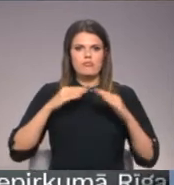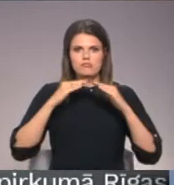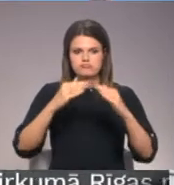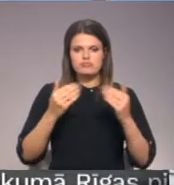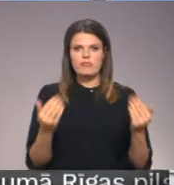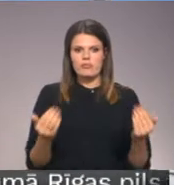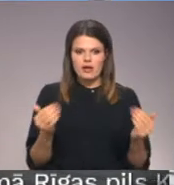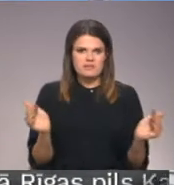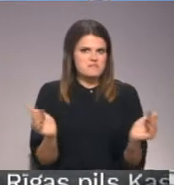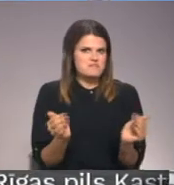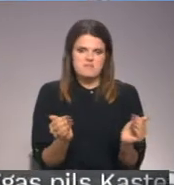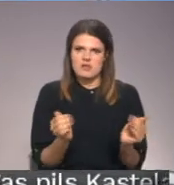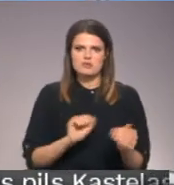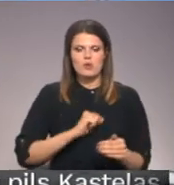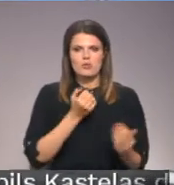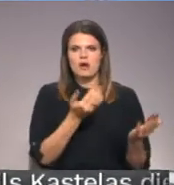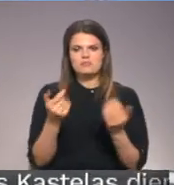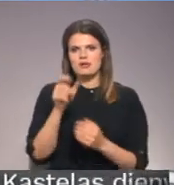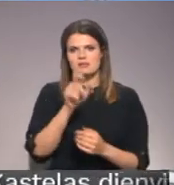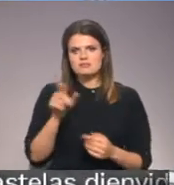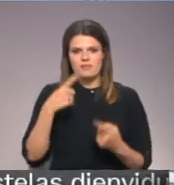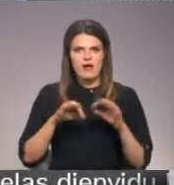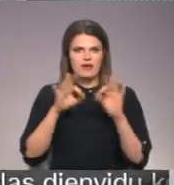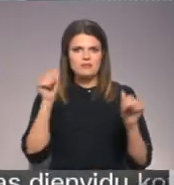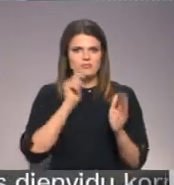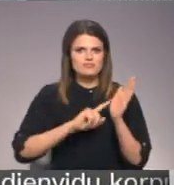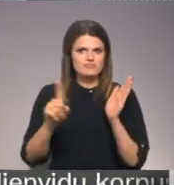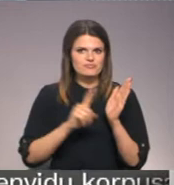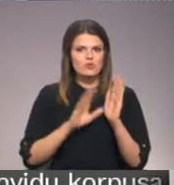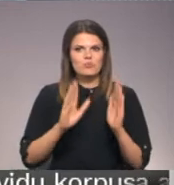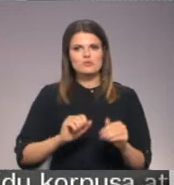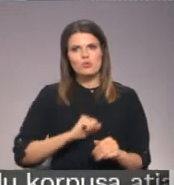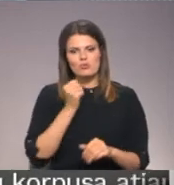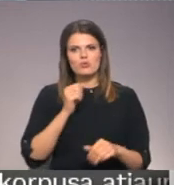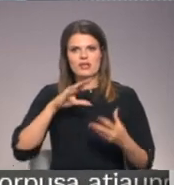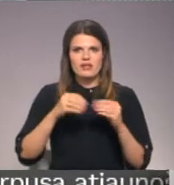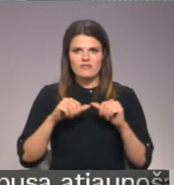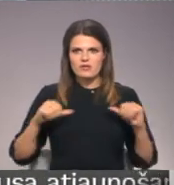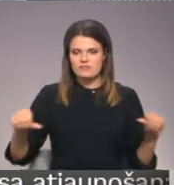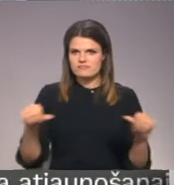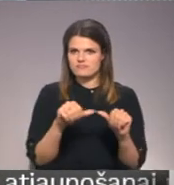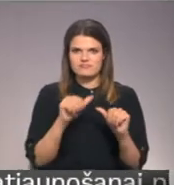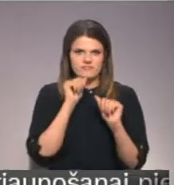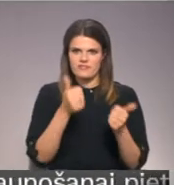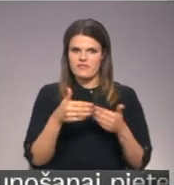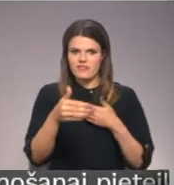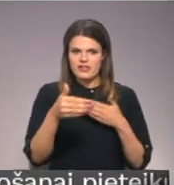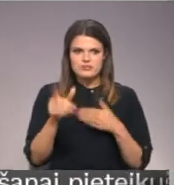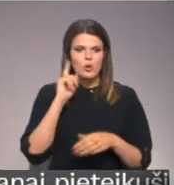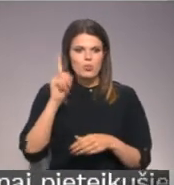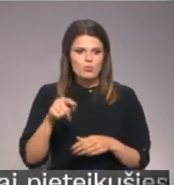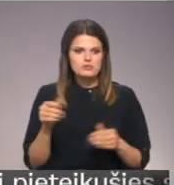jo pašreizējais ir par mazu, kas atsākoties regulāriem lidojumiem apgrūtinās valdības noteikto ierobežojumu ievērošanu.